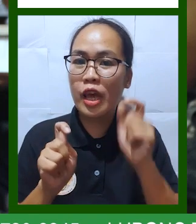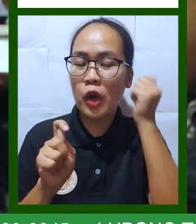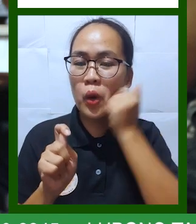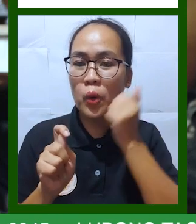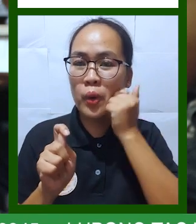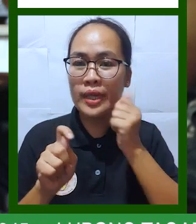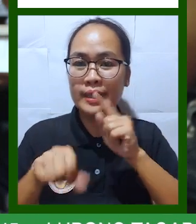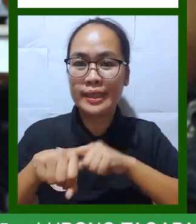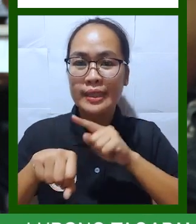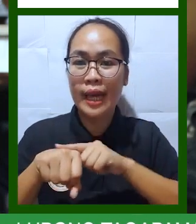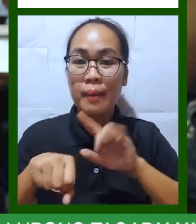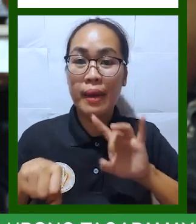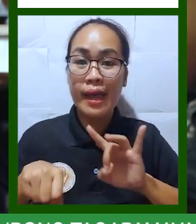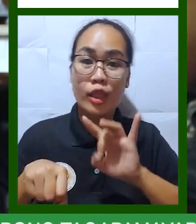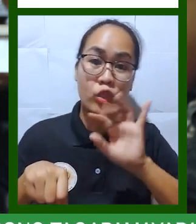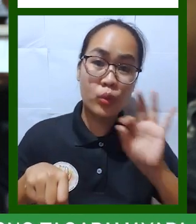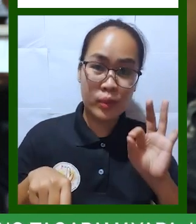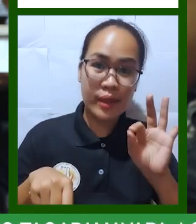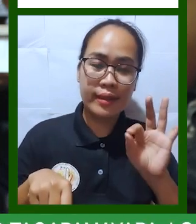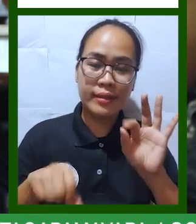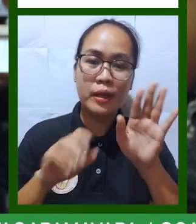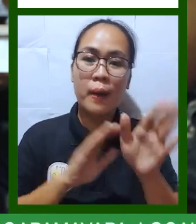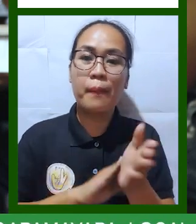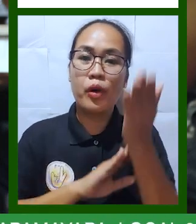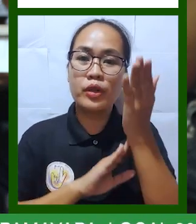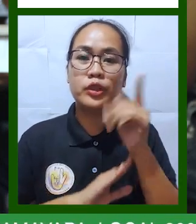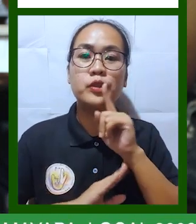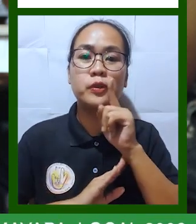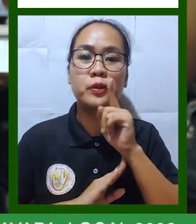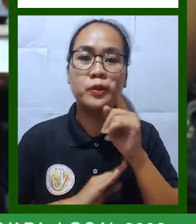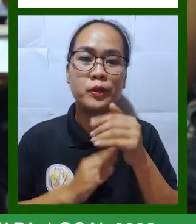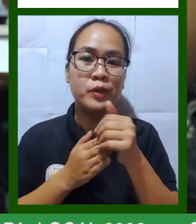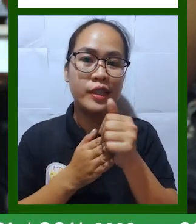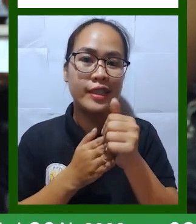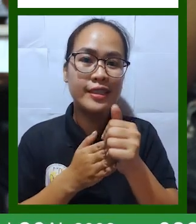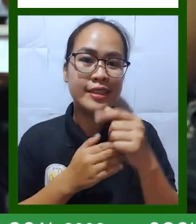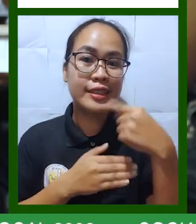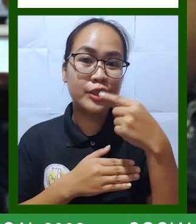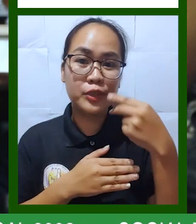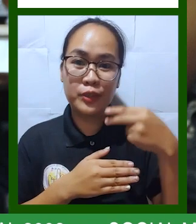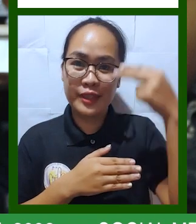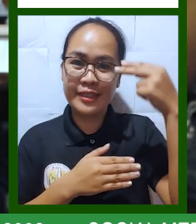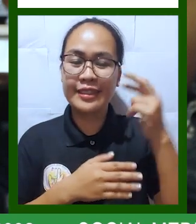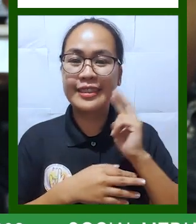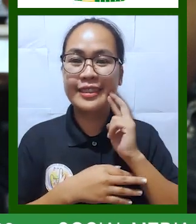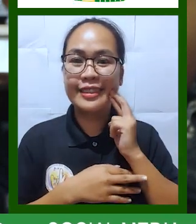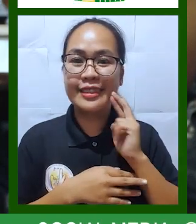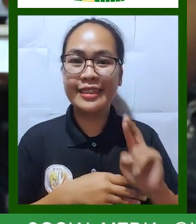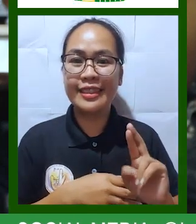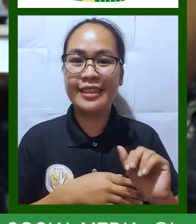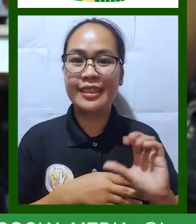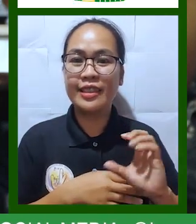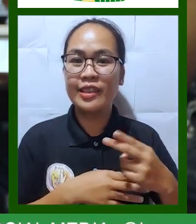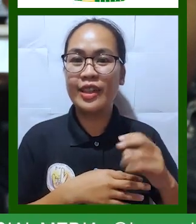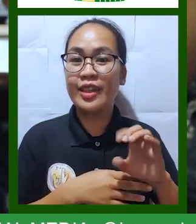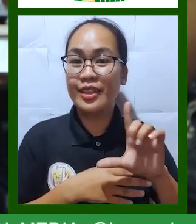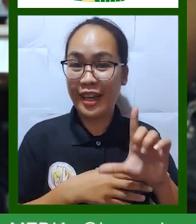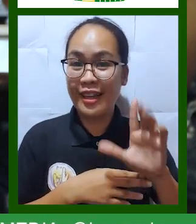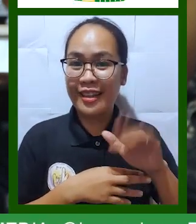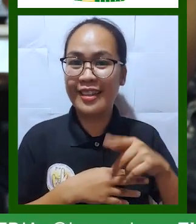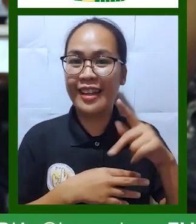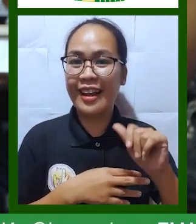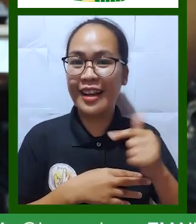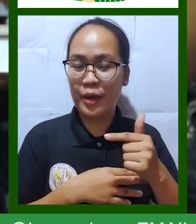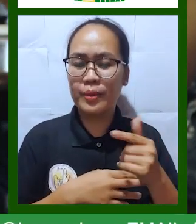Saturday na po ito from 8 a.m. to 9 a.m. Of course, this is led by Kagawad Rachel Rustia. So